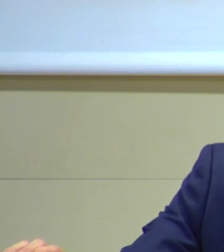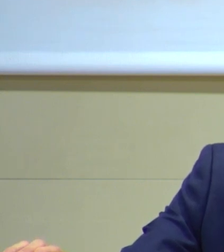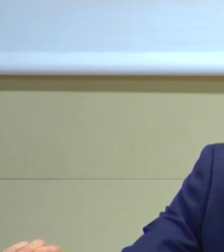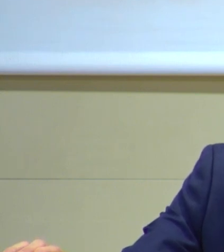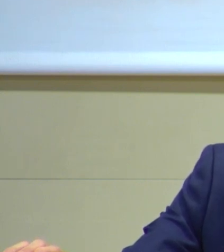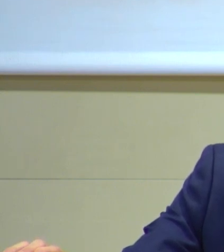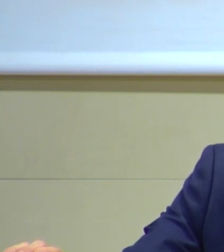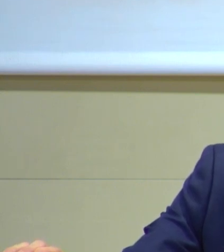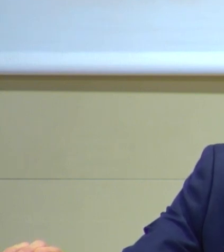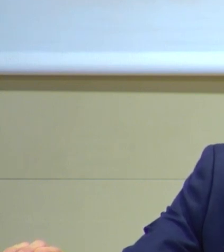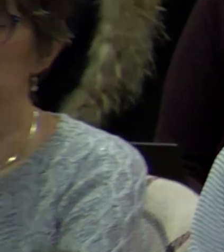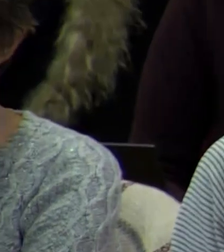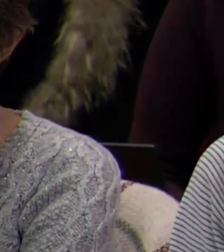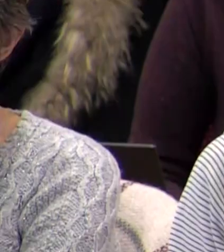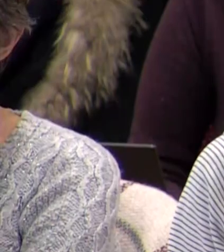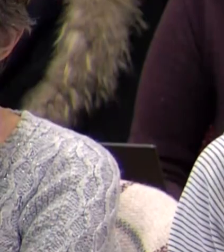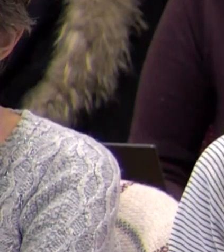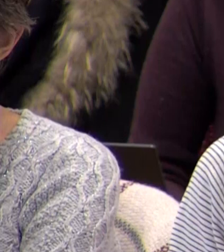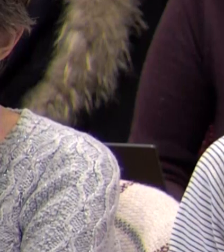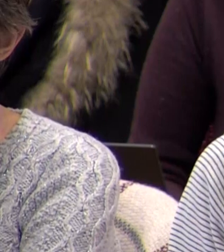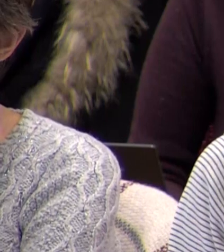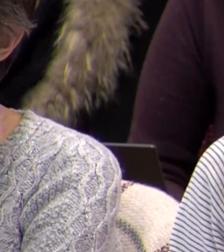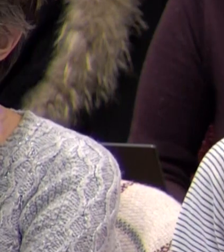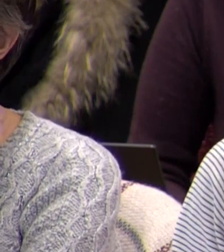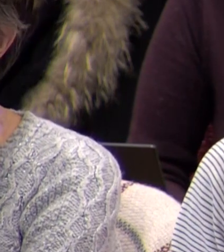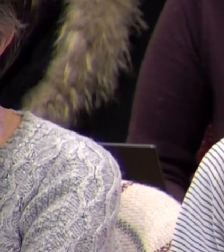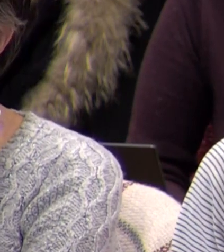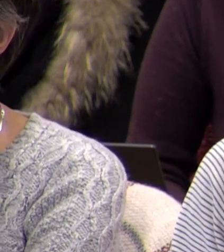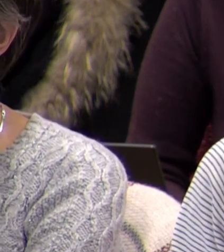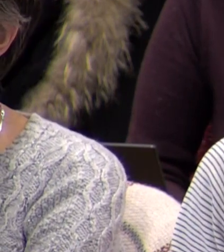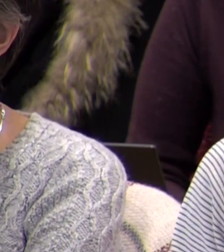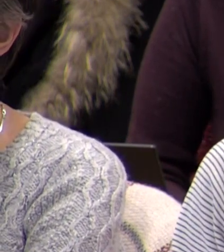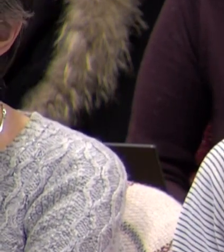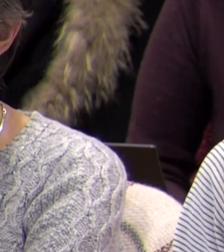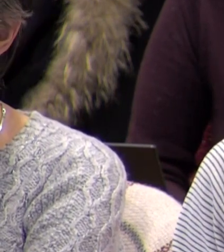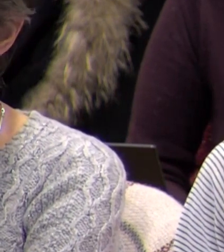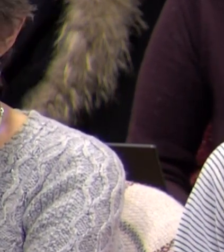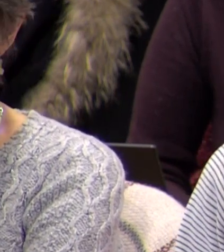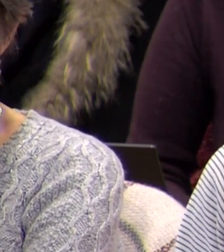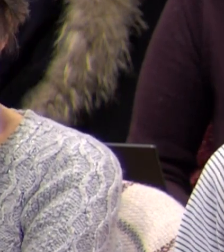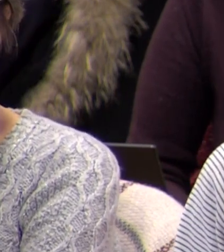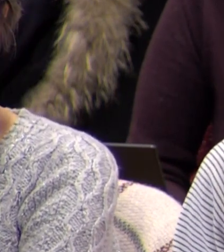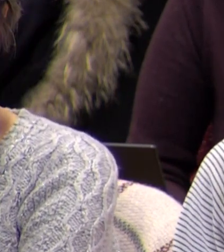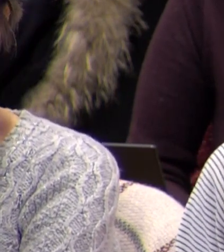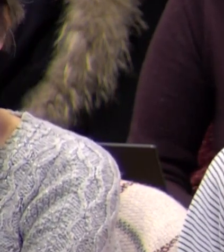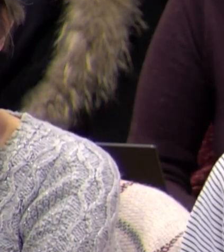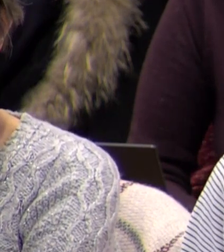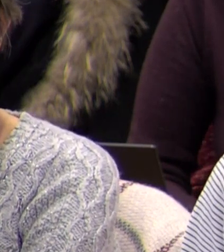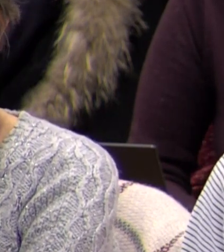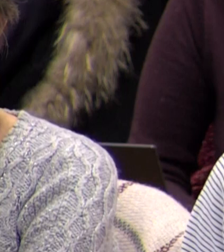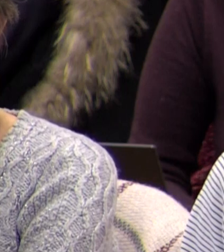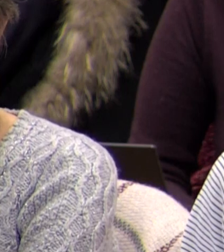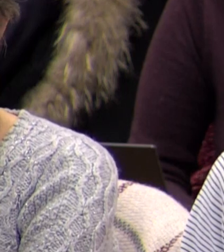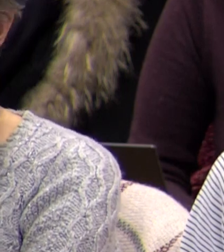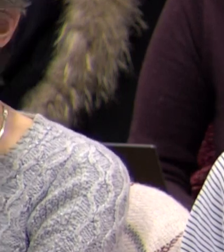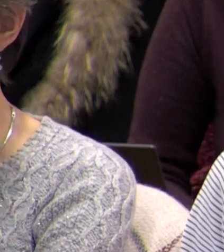franchement les bras m'en tombent personne ne nous a rien demandé sur 7 sur cette place personne ne vous a rien demandé ça m'a été confirmé par